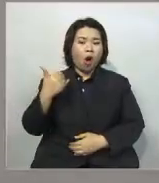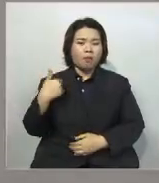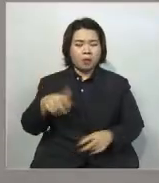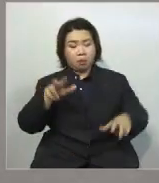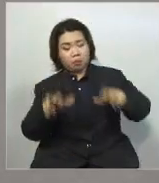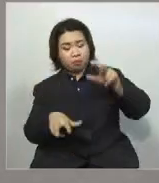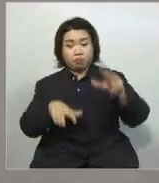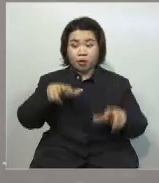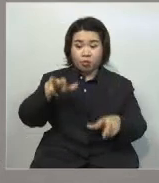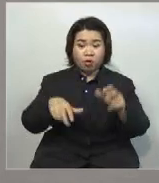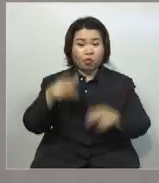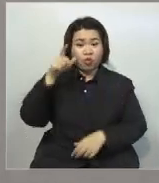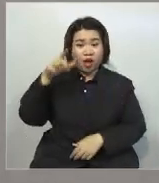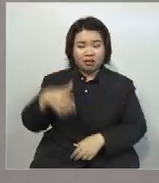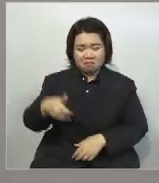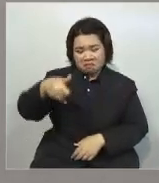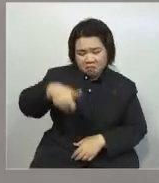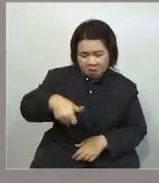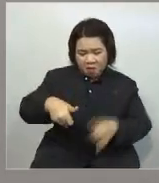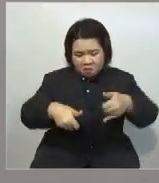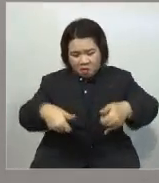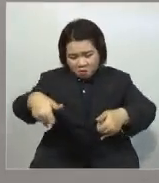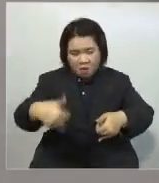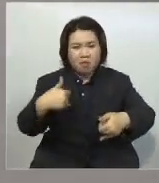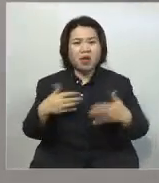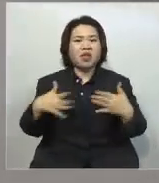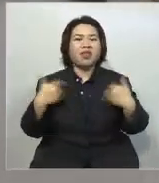สาร์เนาะไดโนเสาร์ตัวใหญ่ๆมาให้น้องๆหนูๆร่วม